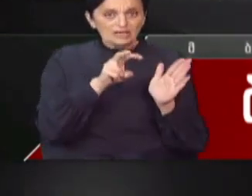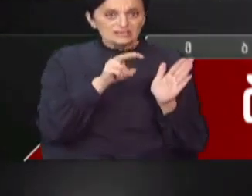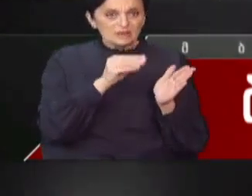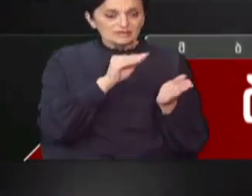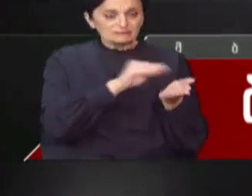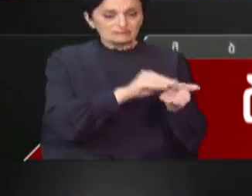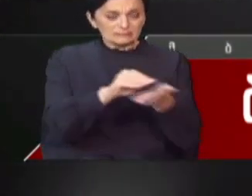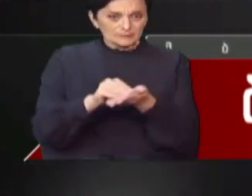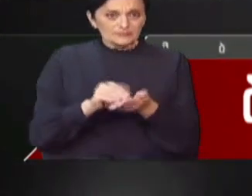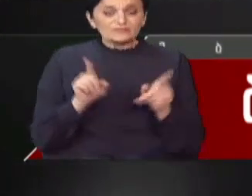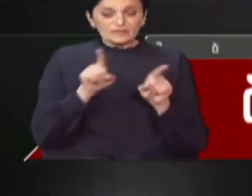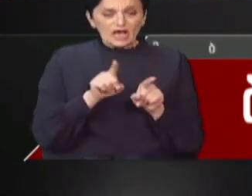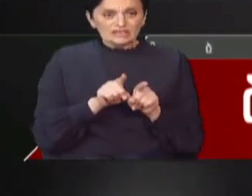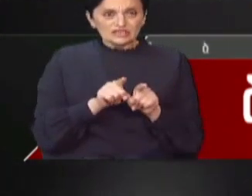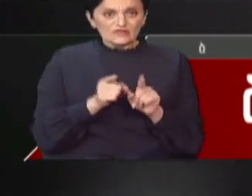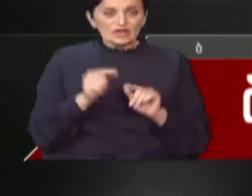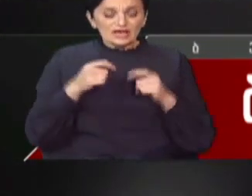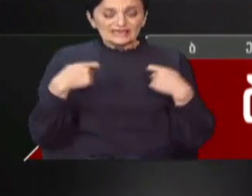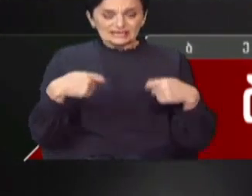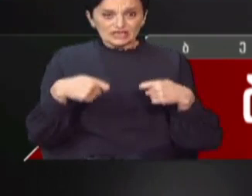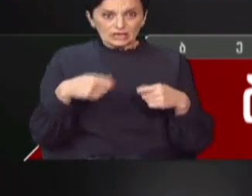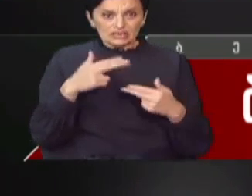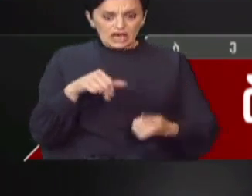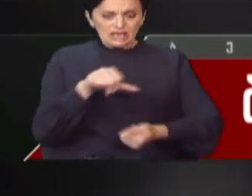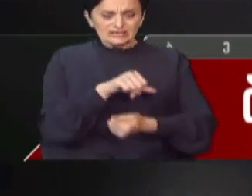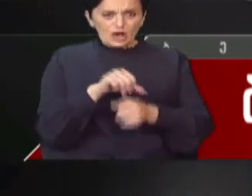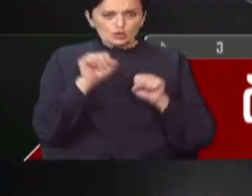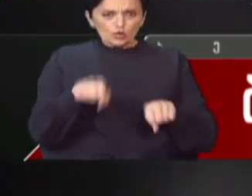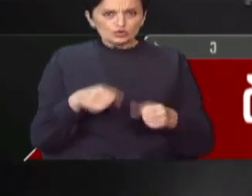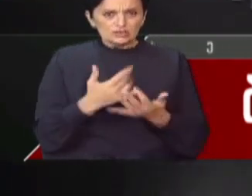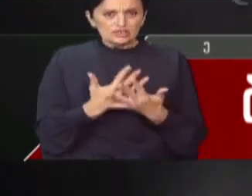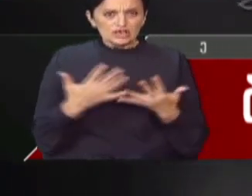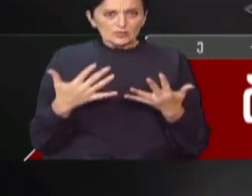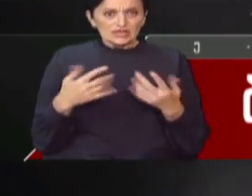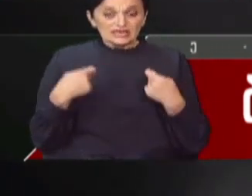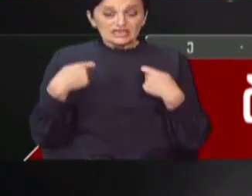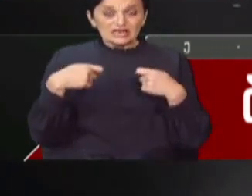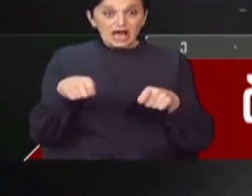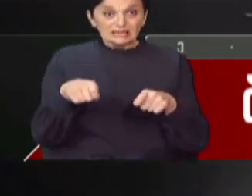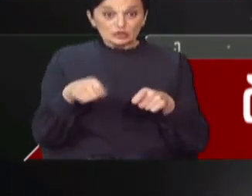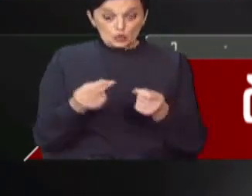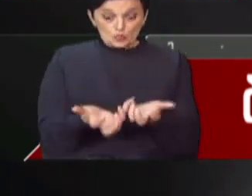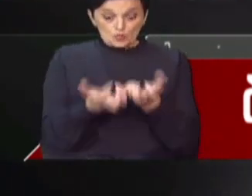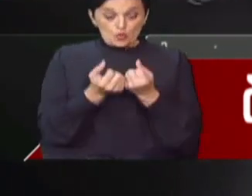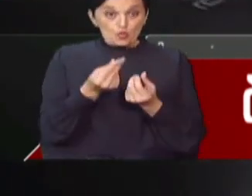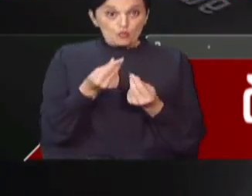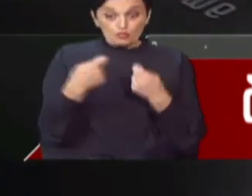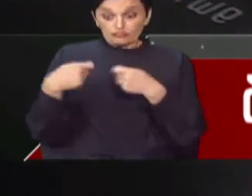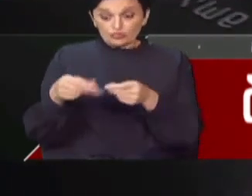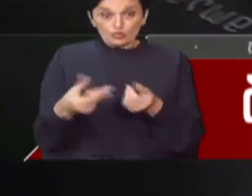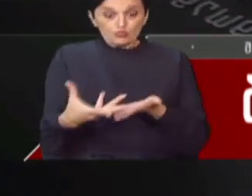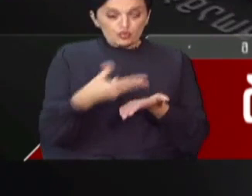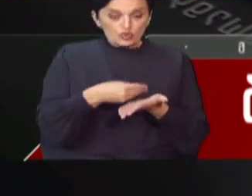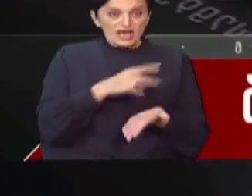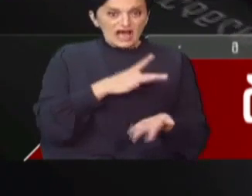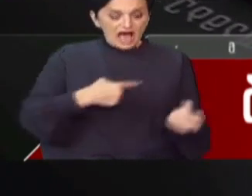ანთავსებდნენ. Ასევე ახდენდნენ რეალიზაციას და ნარკოტიკული საშუალებების გასაღებით მიღებული ფულადი თანხების